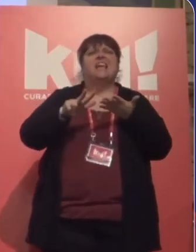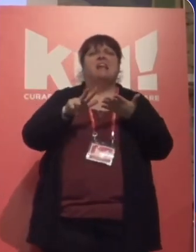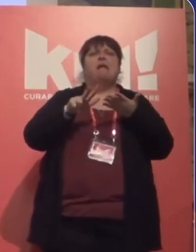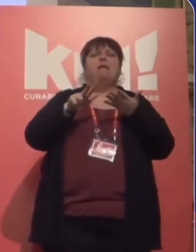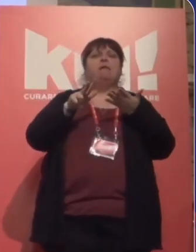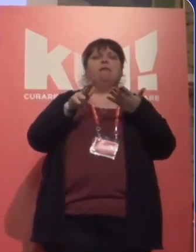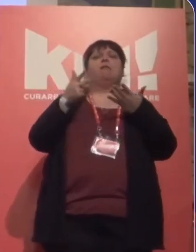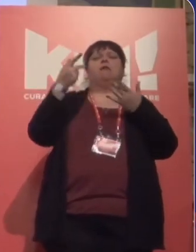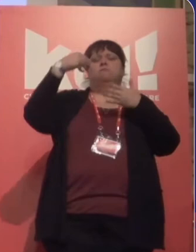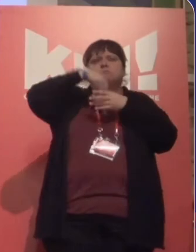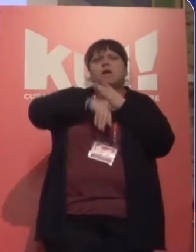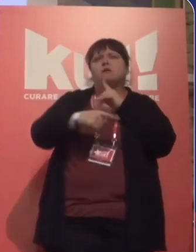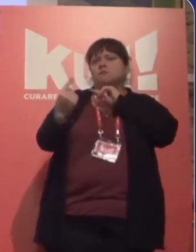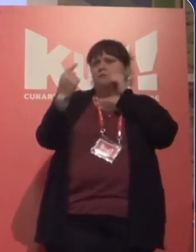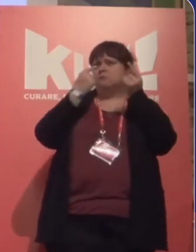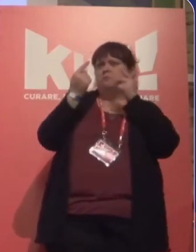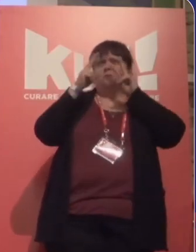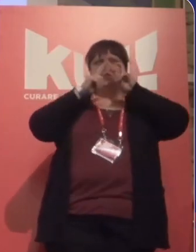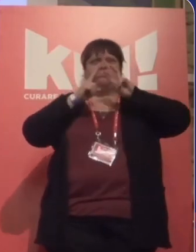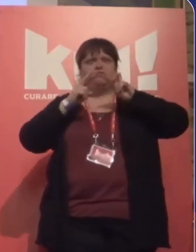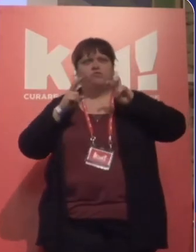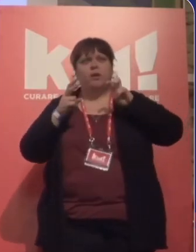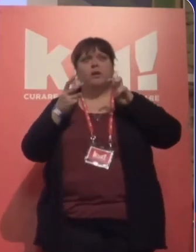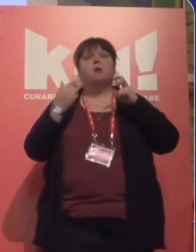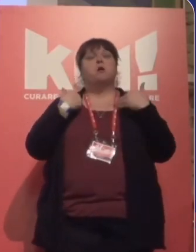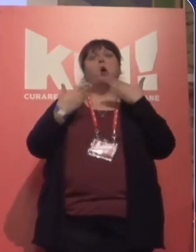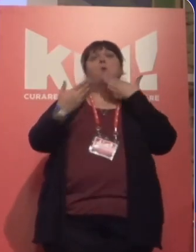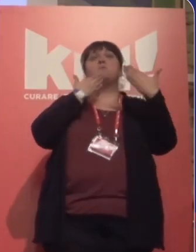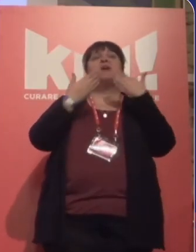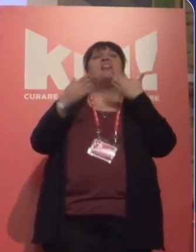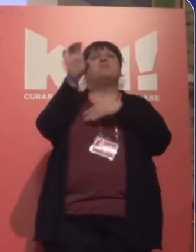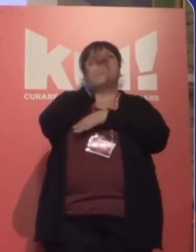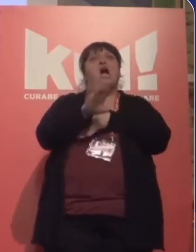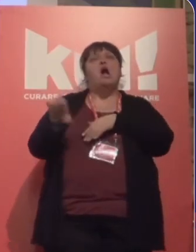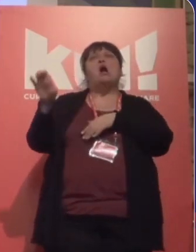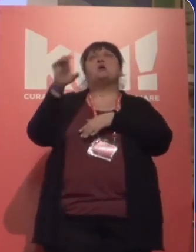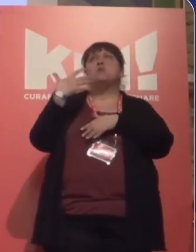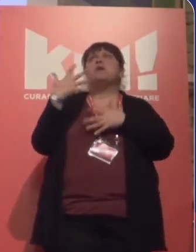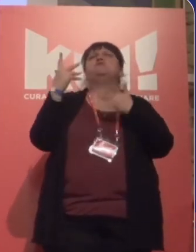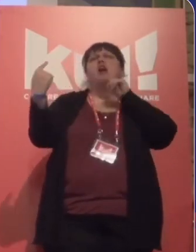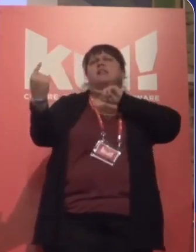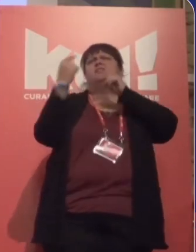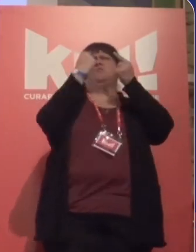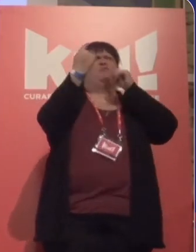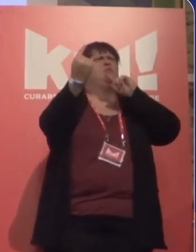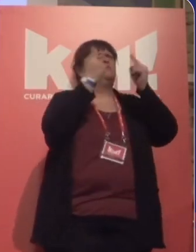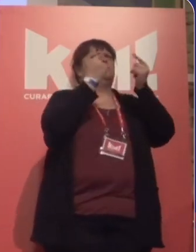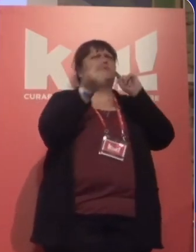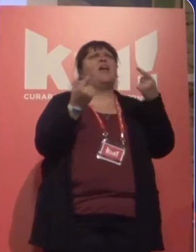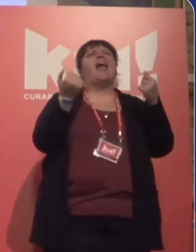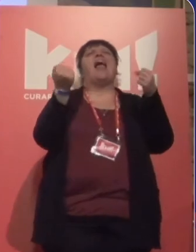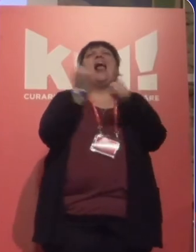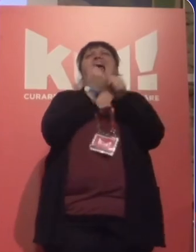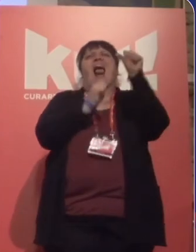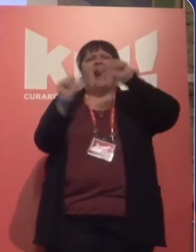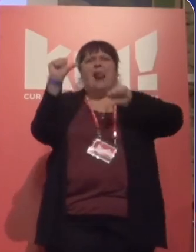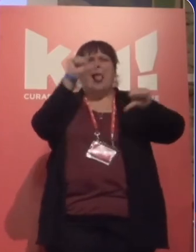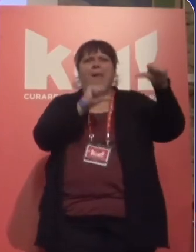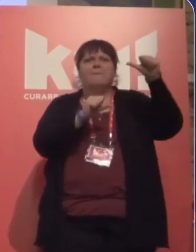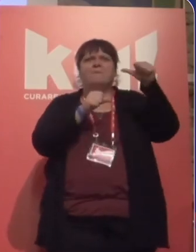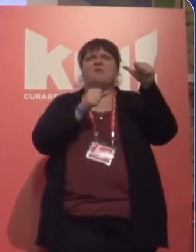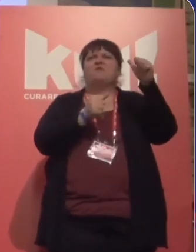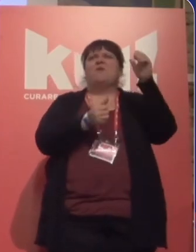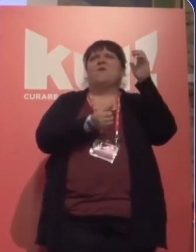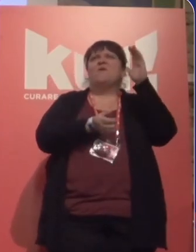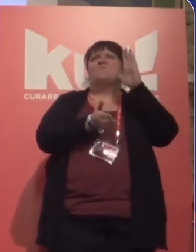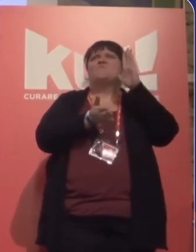faccio il parlamentare europeo si discute su fughe dei laboratori sperimentazioni realizzate madre perfino l'organizzazione mondiale